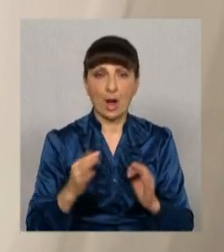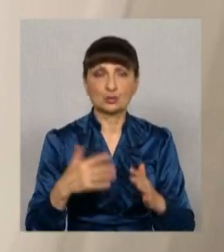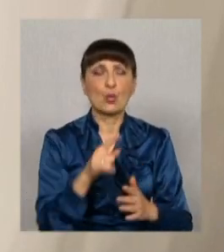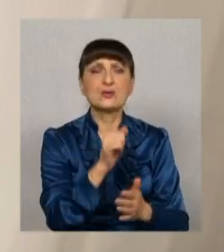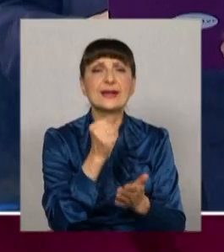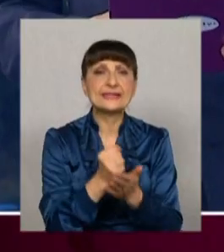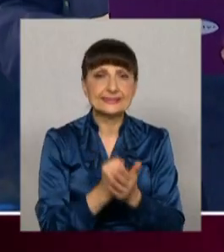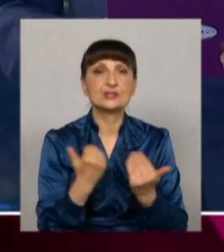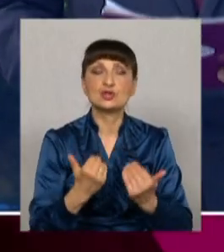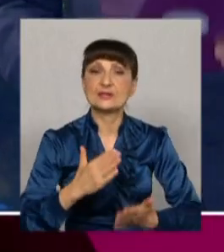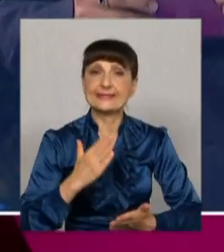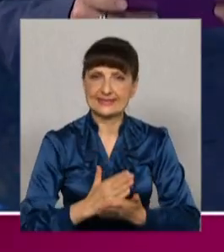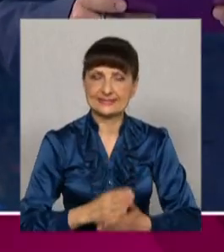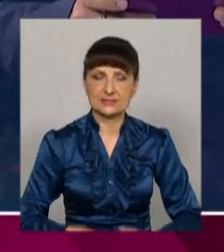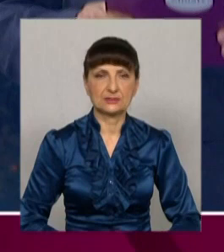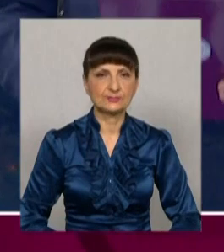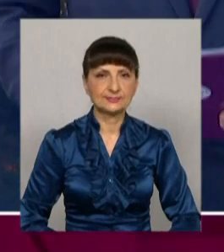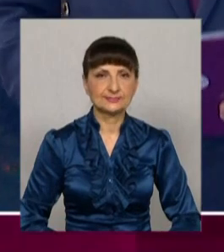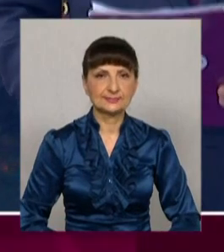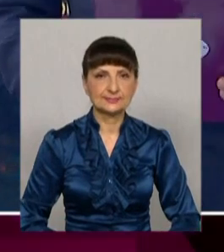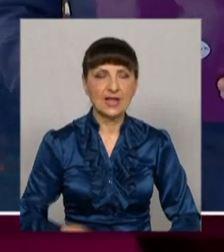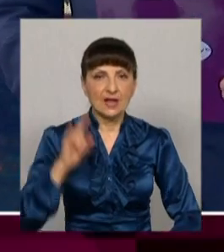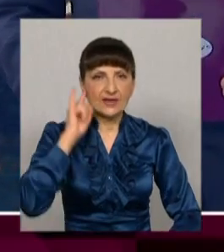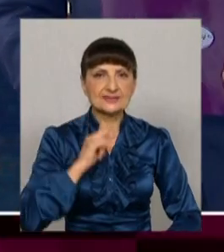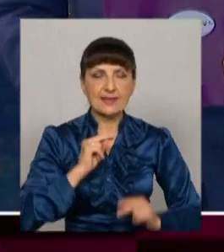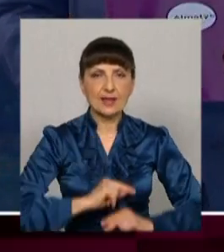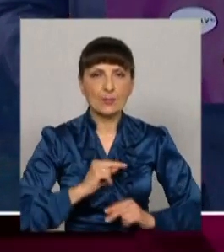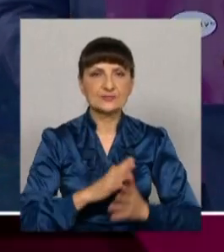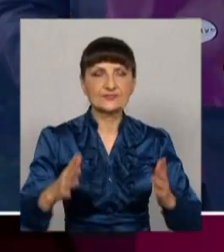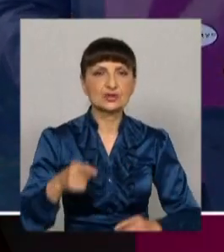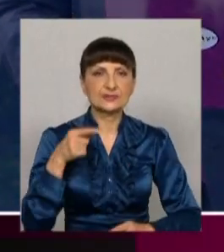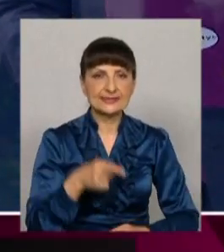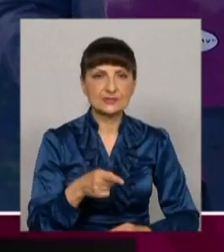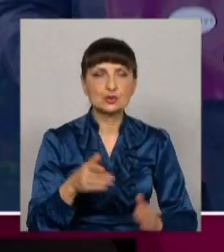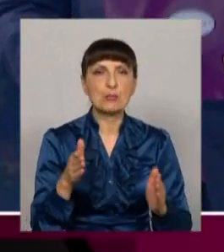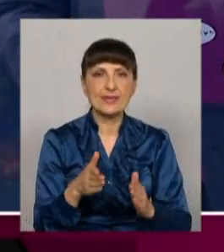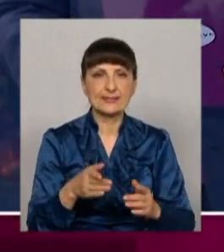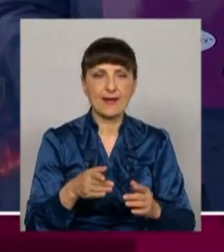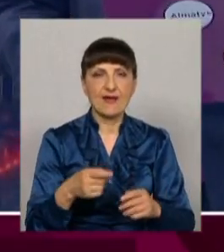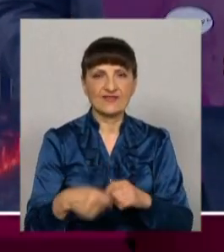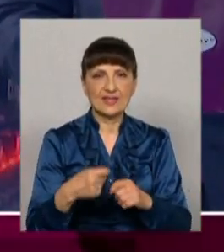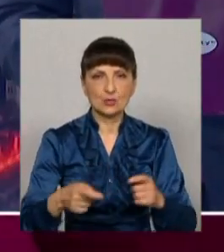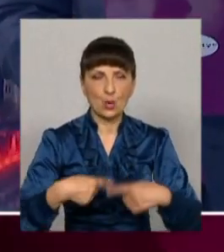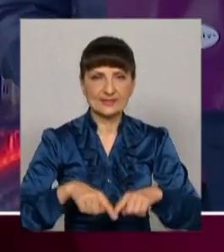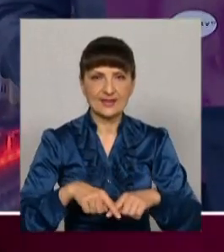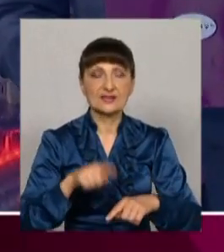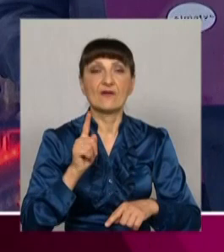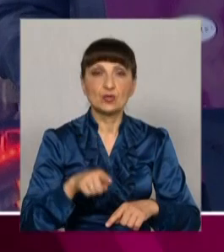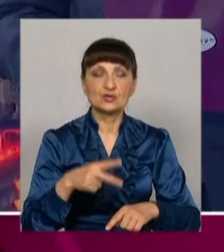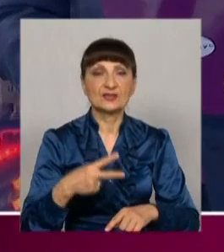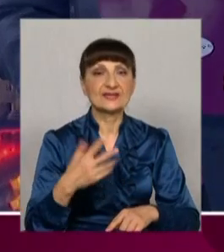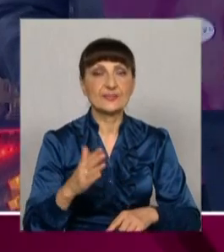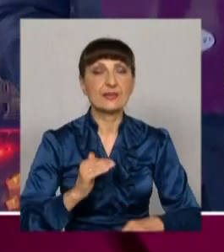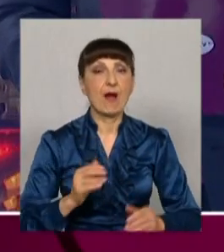лицензий. К сведению, в стране сейчас работают свыше 1000 микрофинансовых организаций, в том числе